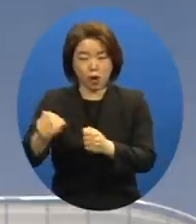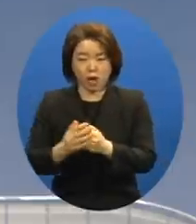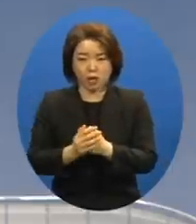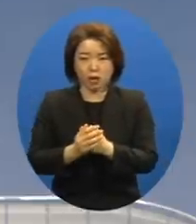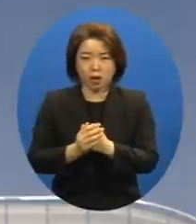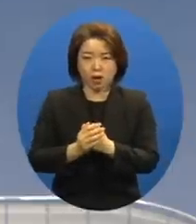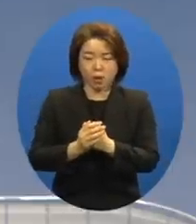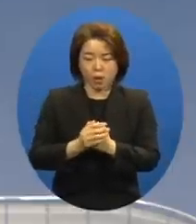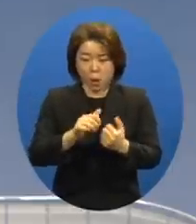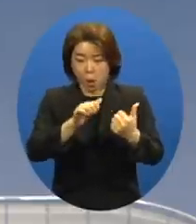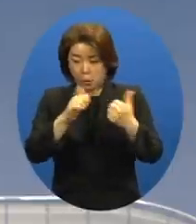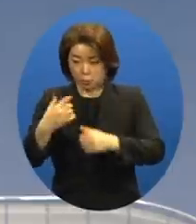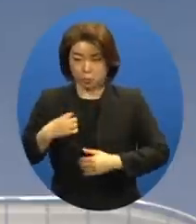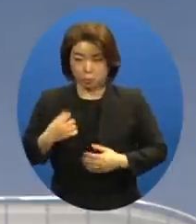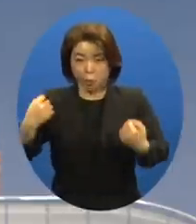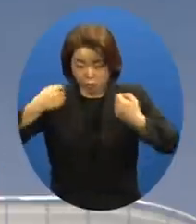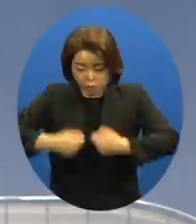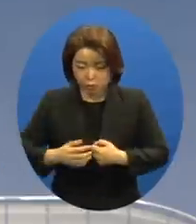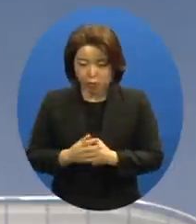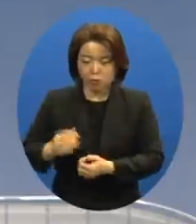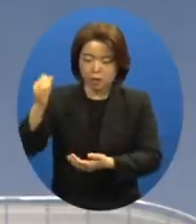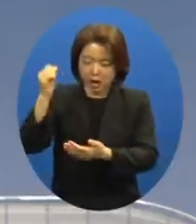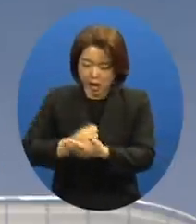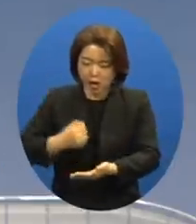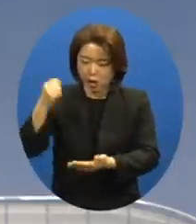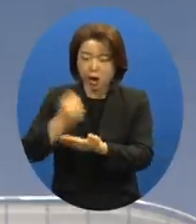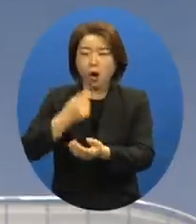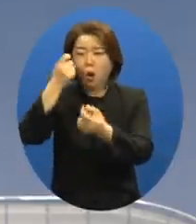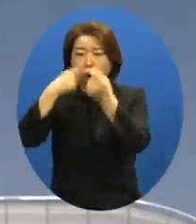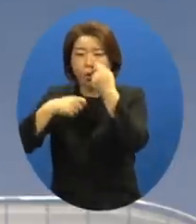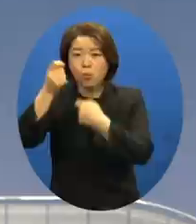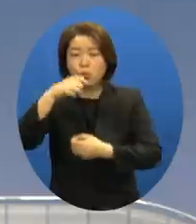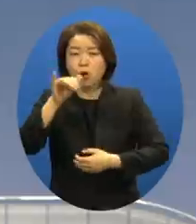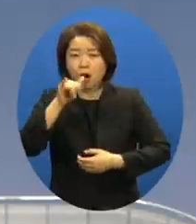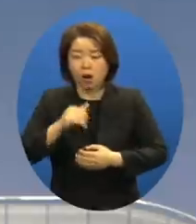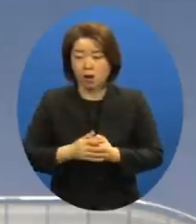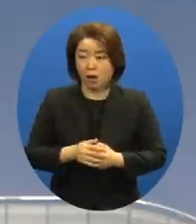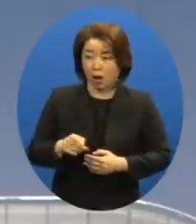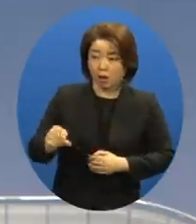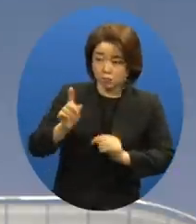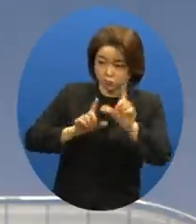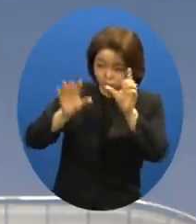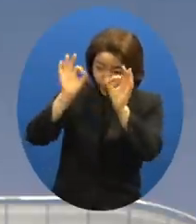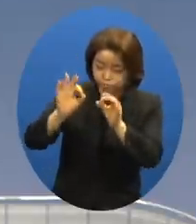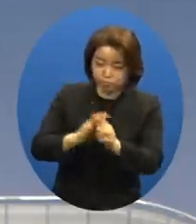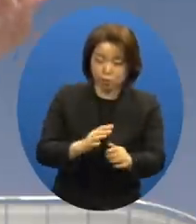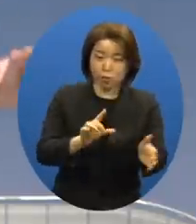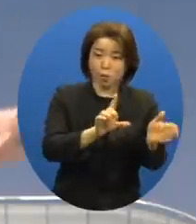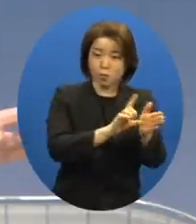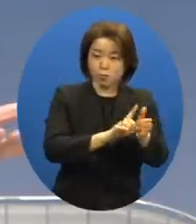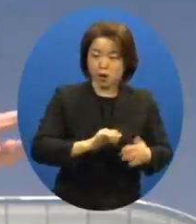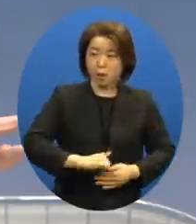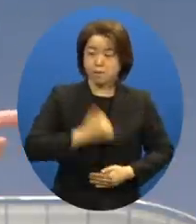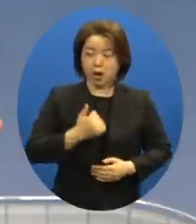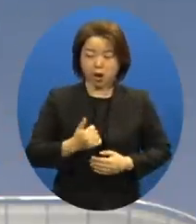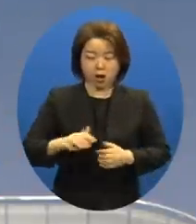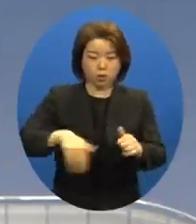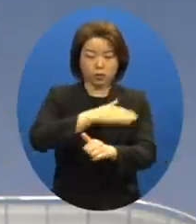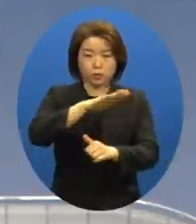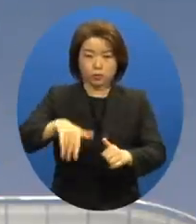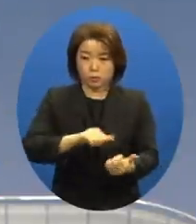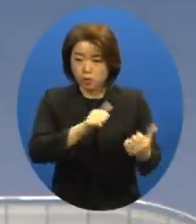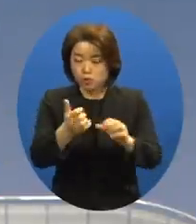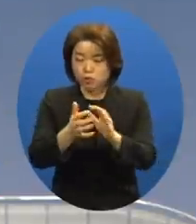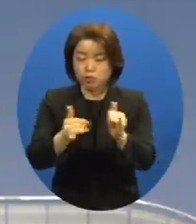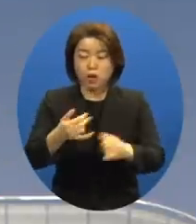입고 그리고 고골 하고 있는 겁니다 화가 났습니다 우리 주변에 누가 죽은 사람도 없는데